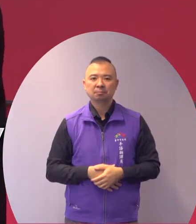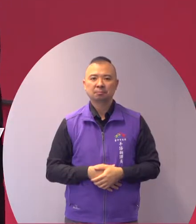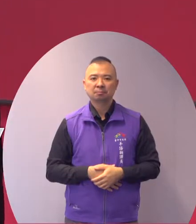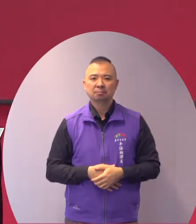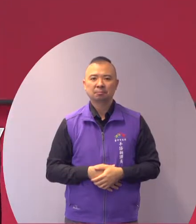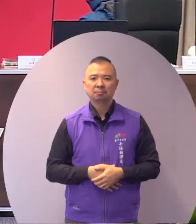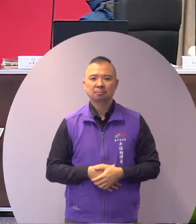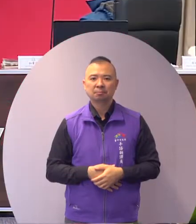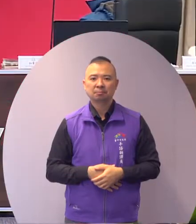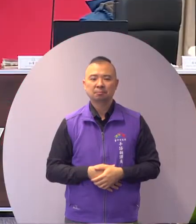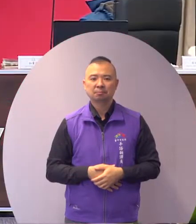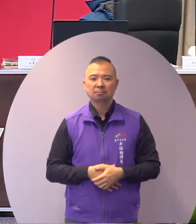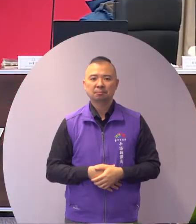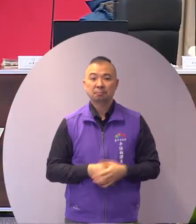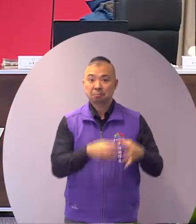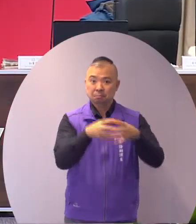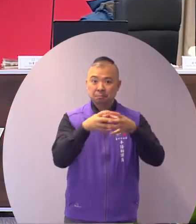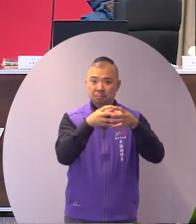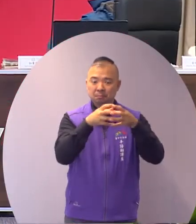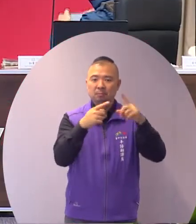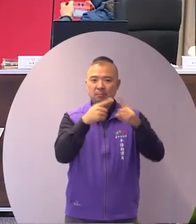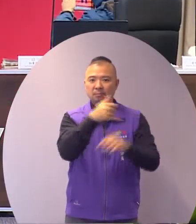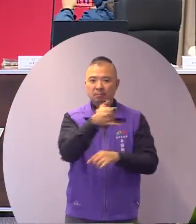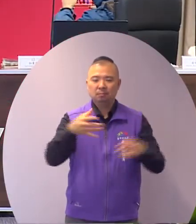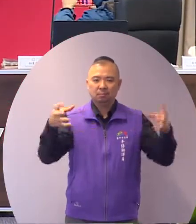请陪同人员一同上台与市长合影。